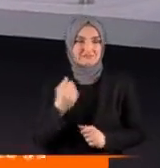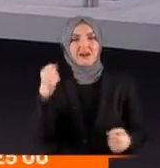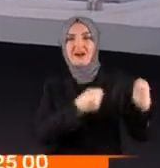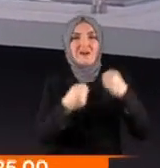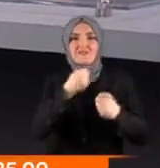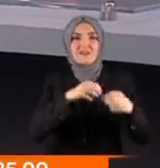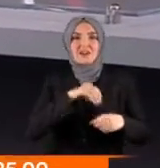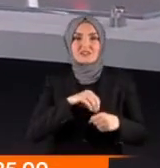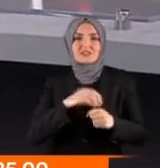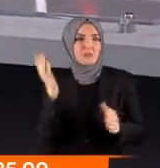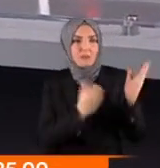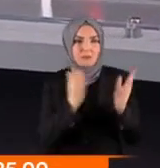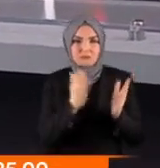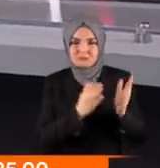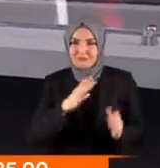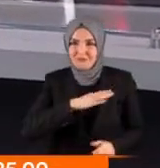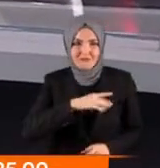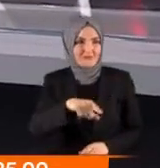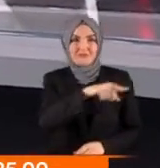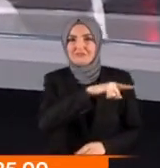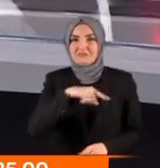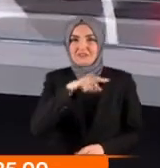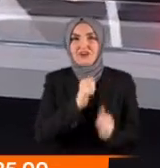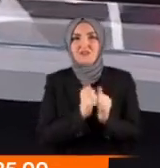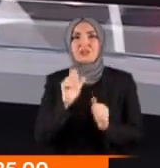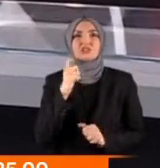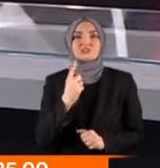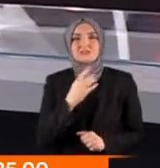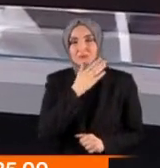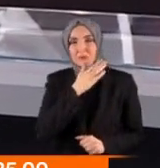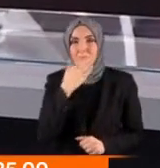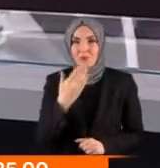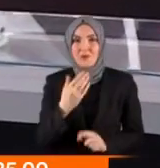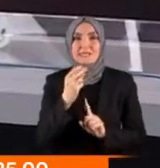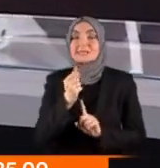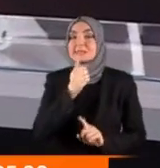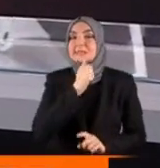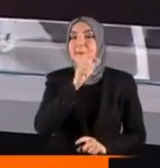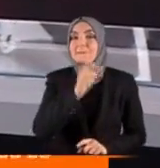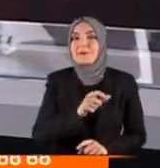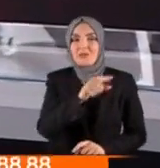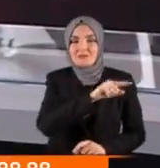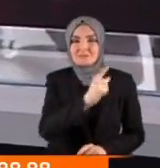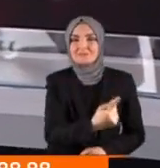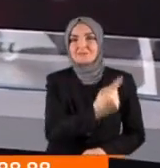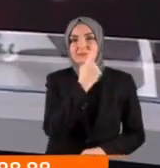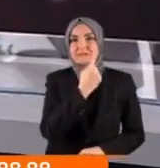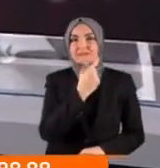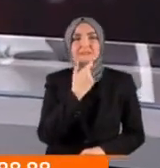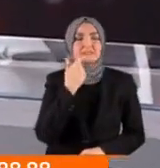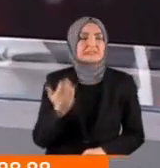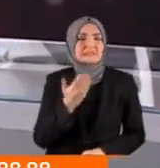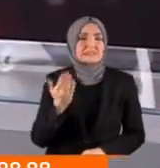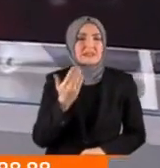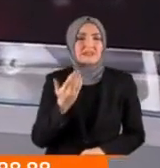kavgacılar olarak da biliniyorlar. İhsan Gedik de onlardan biri. Senelerce Ayhan Işık, Yılmaz Güney, Cüneyt Arkın ve daha